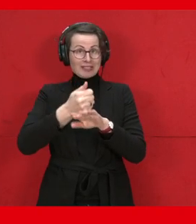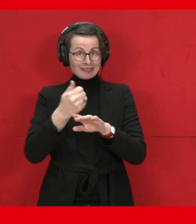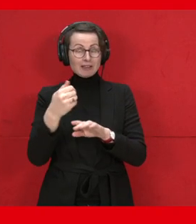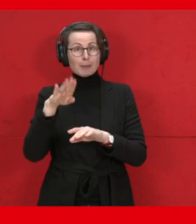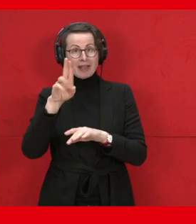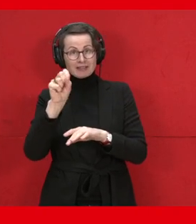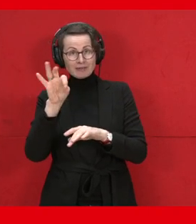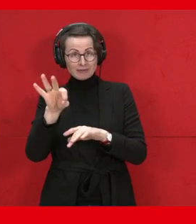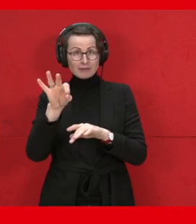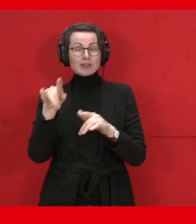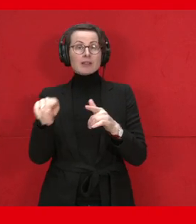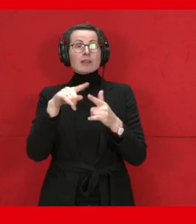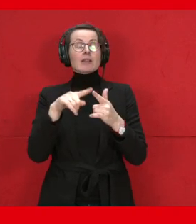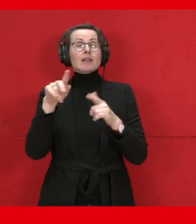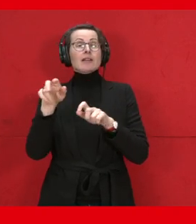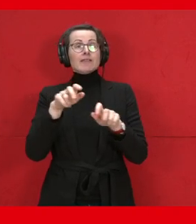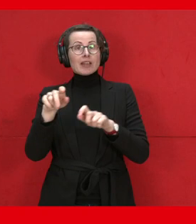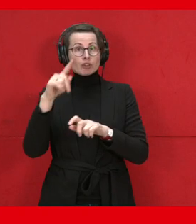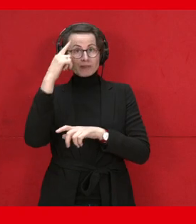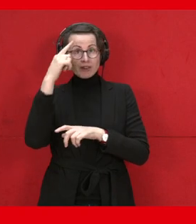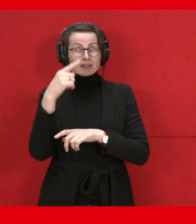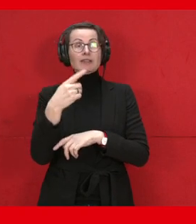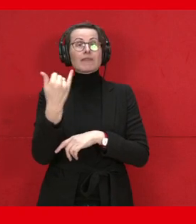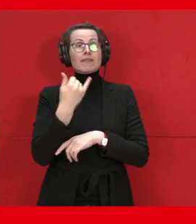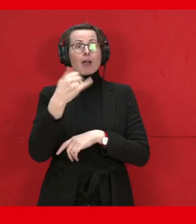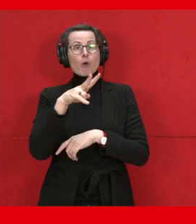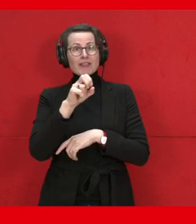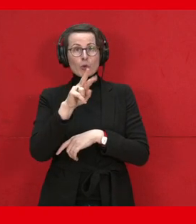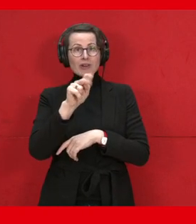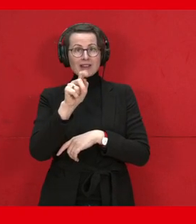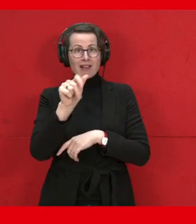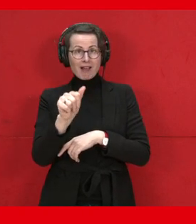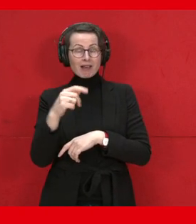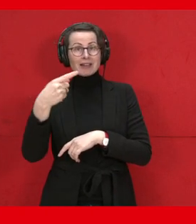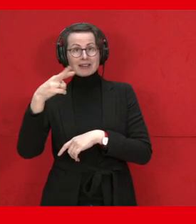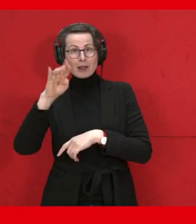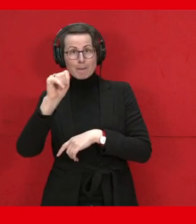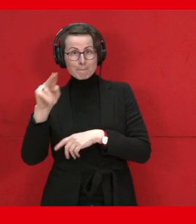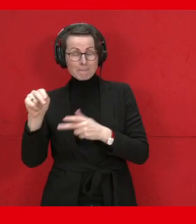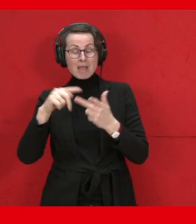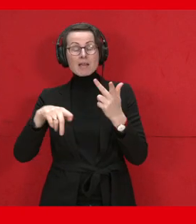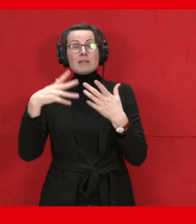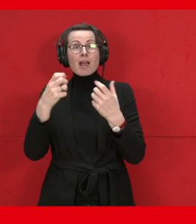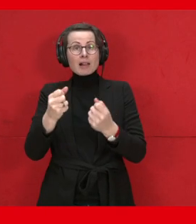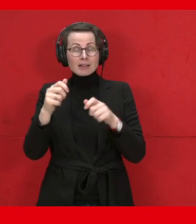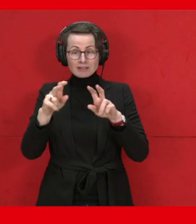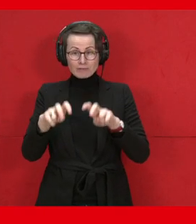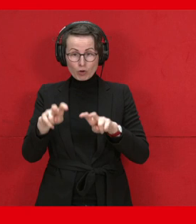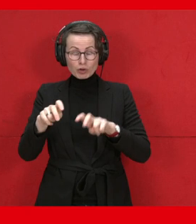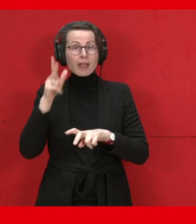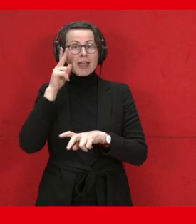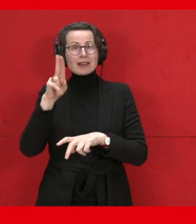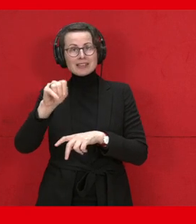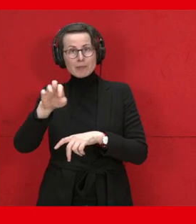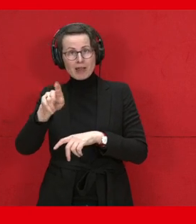der Wirtschaftsweisen, Professor Veronika Grimm, der Nachhaltigkeitsforscher Professor Kai Niebert und Michael